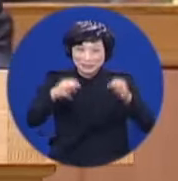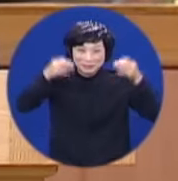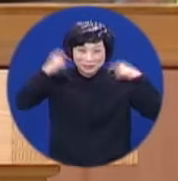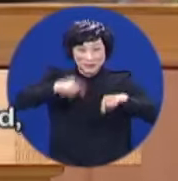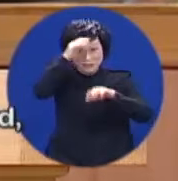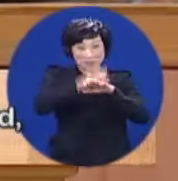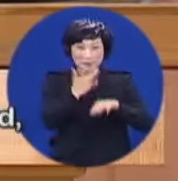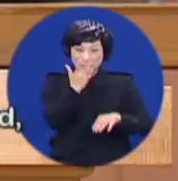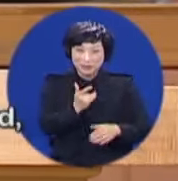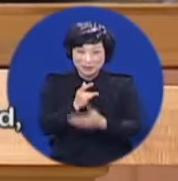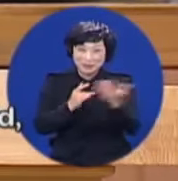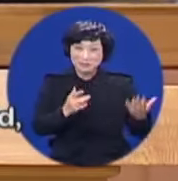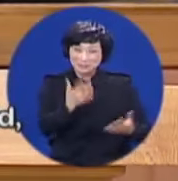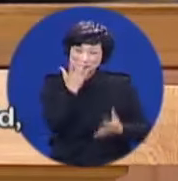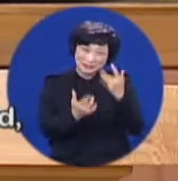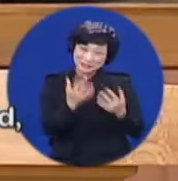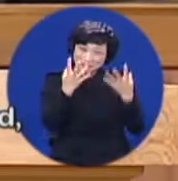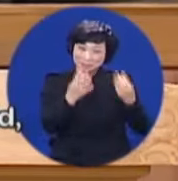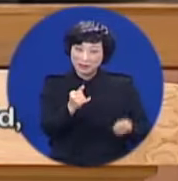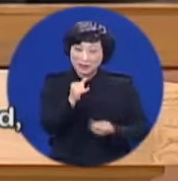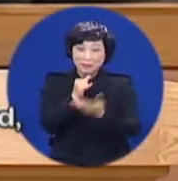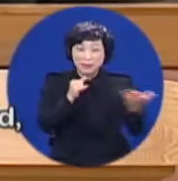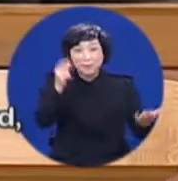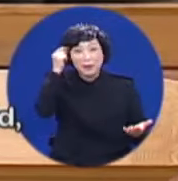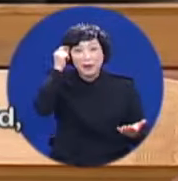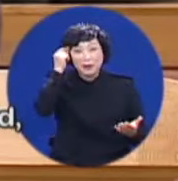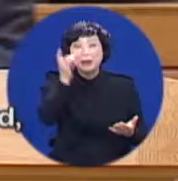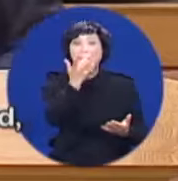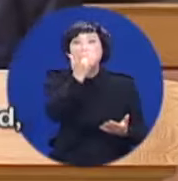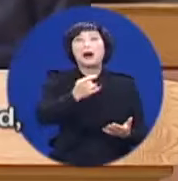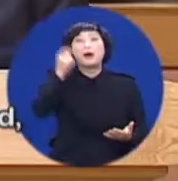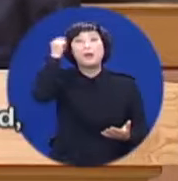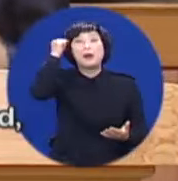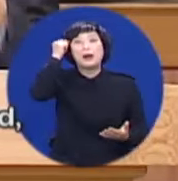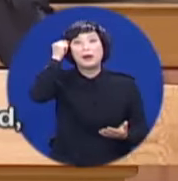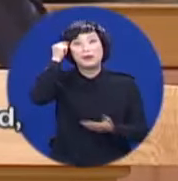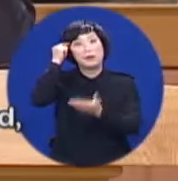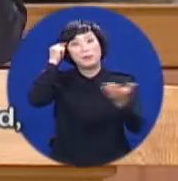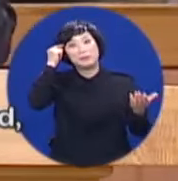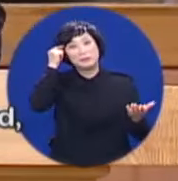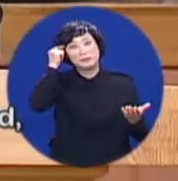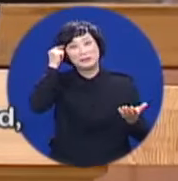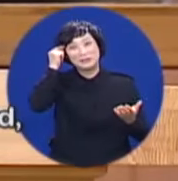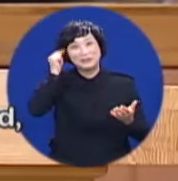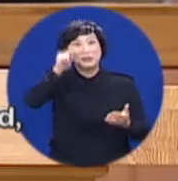빠지고 예, 이 빠지는 이유가 뭐냐?